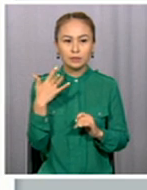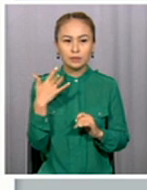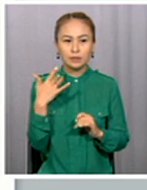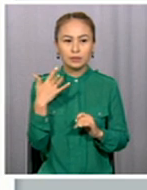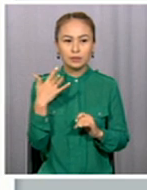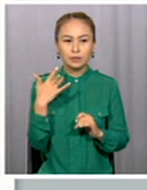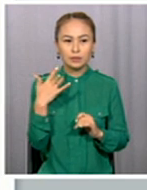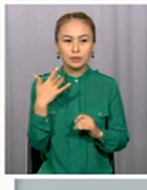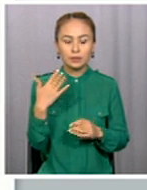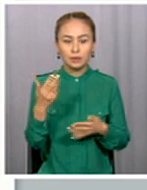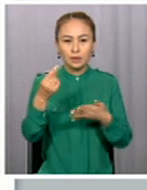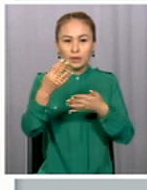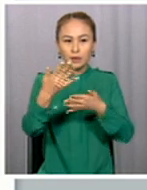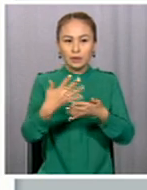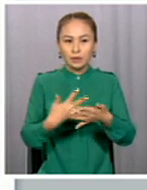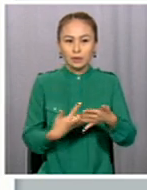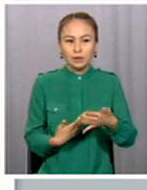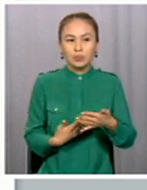көп деген